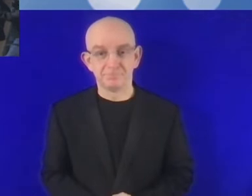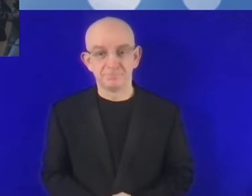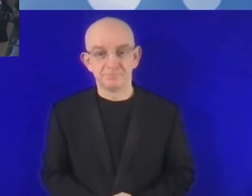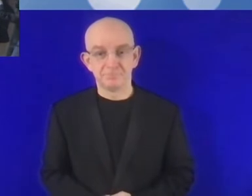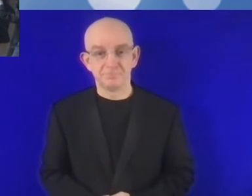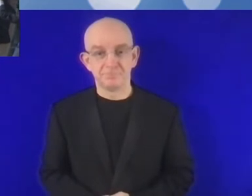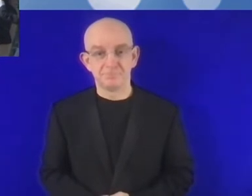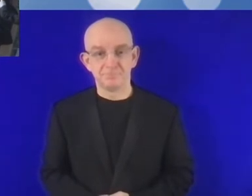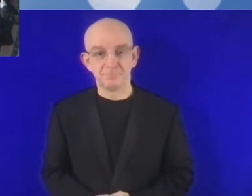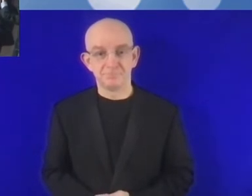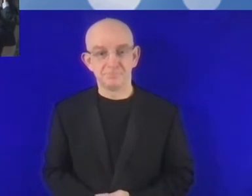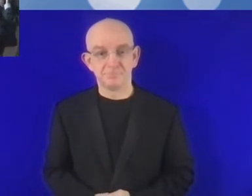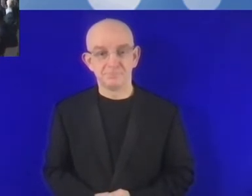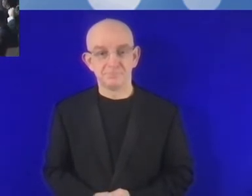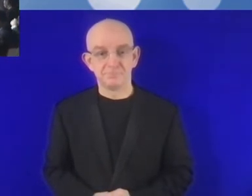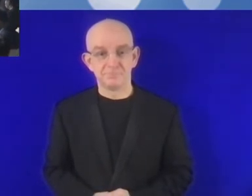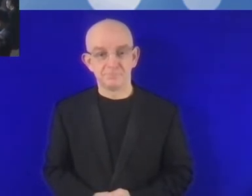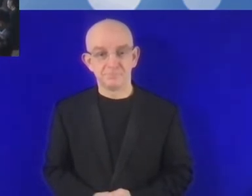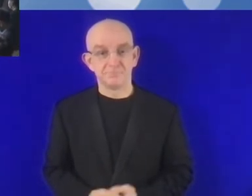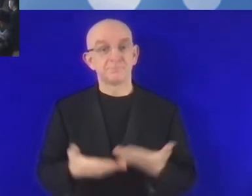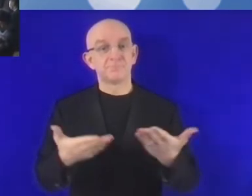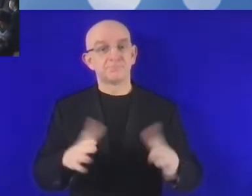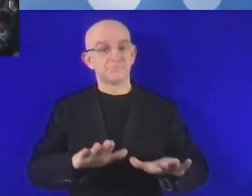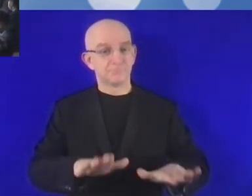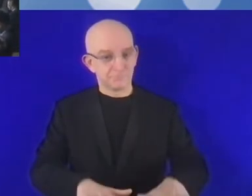أرجو أن تأخذ المكان. أرحب